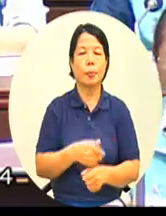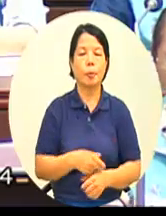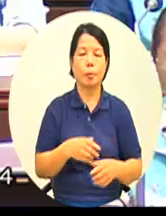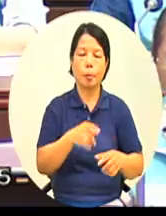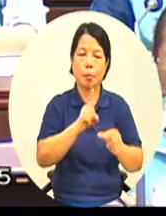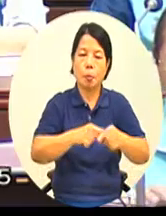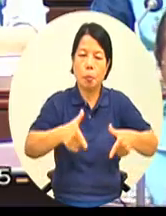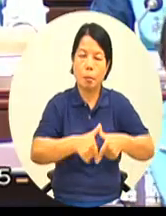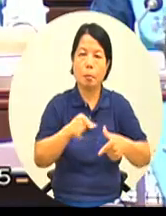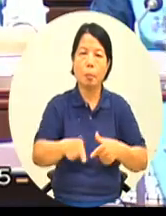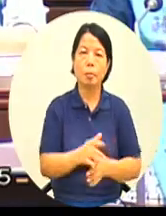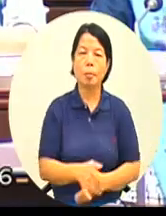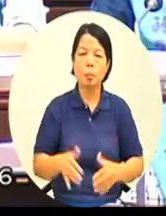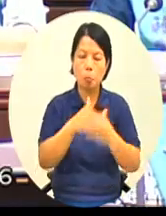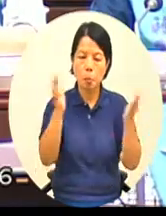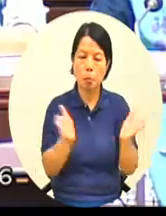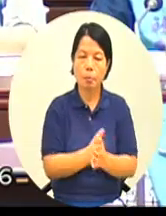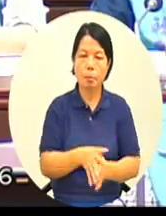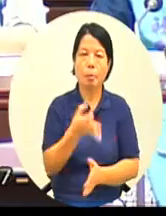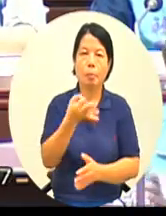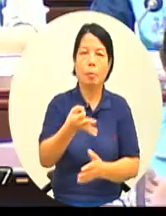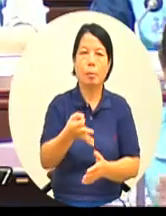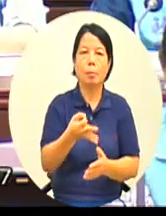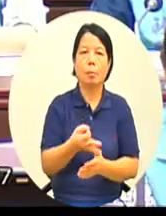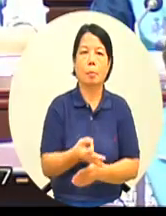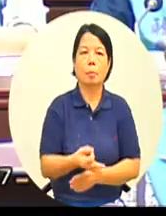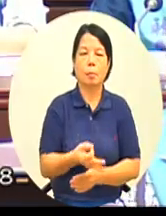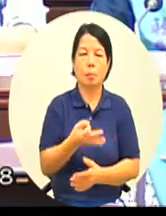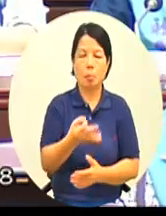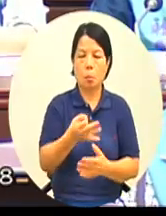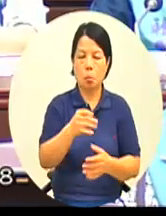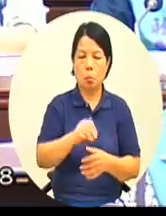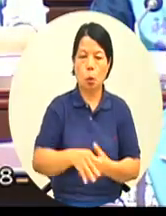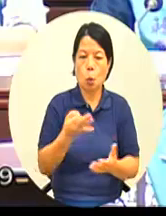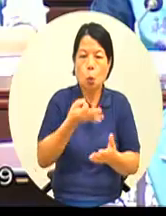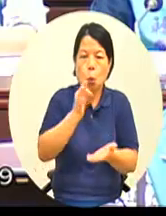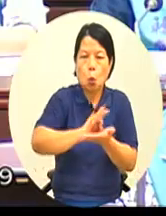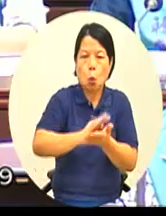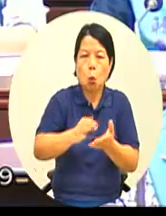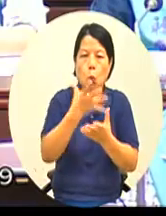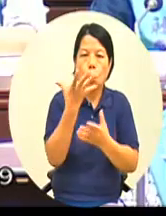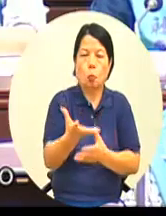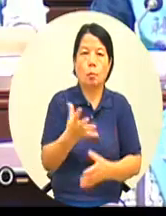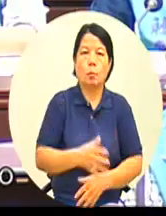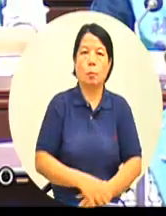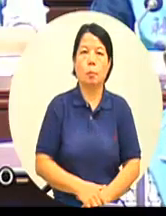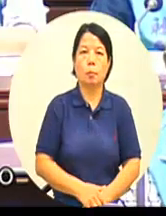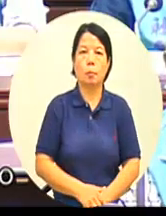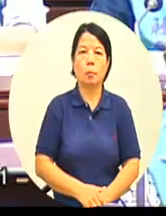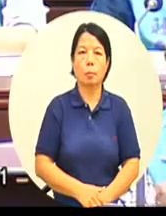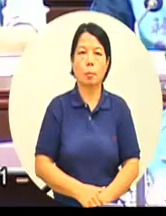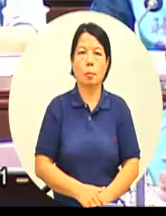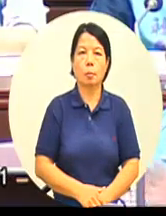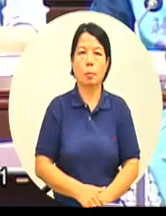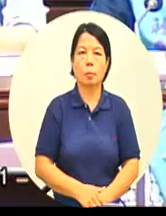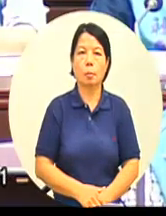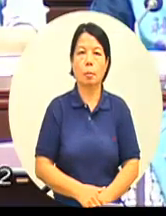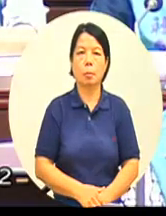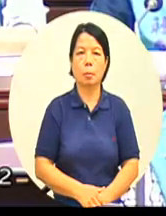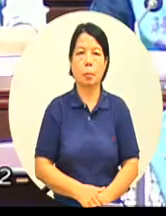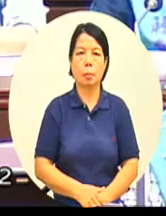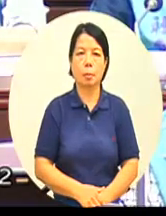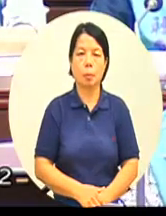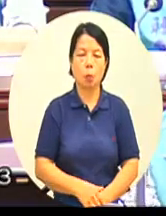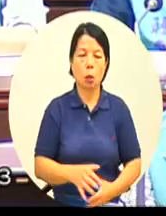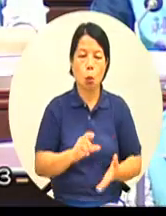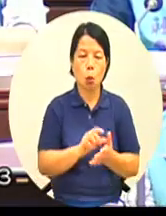体的金额规模是比较大型的，而且这个部分又